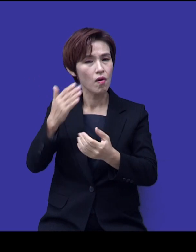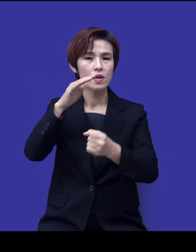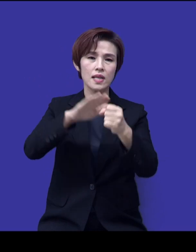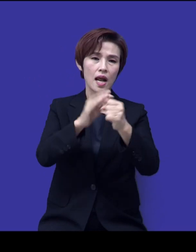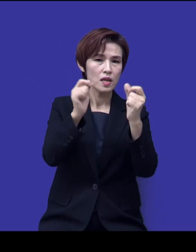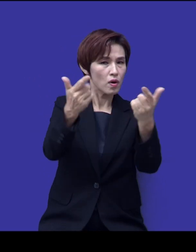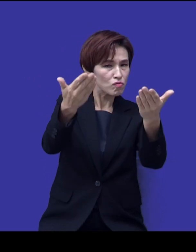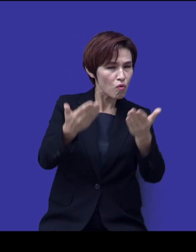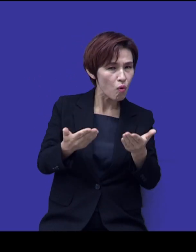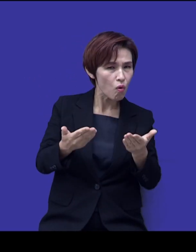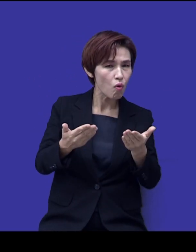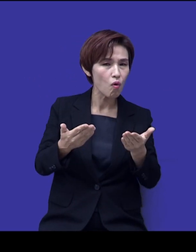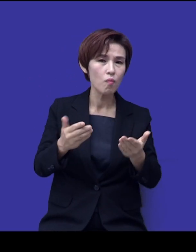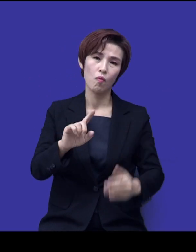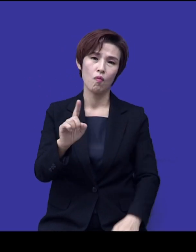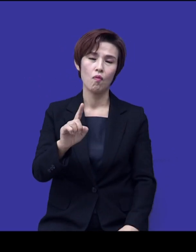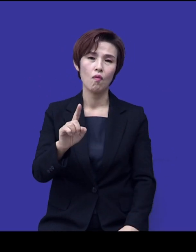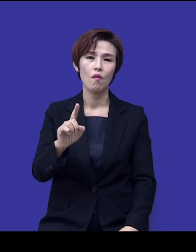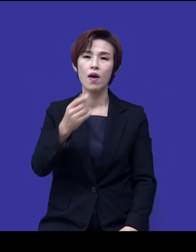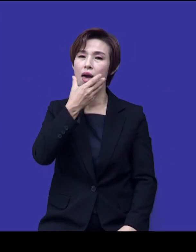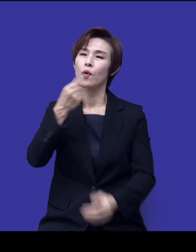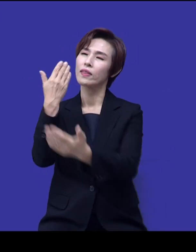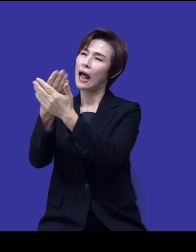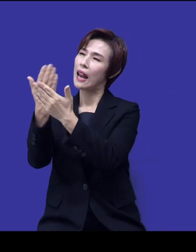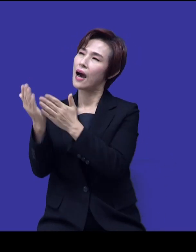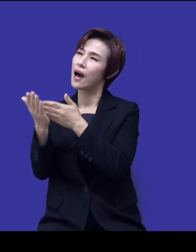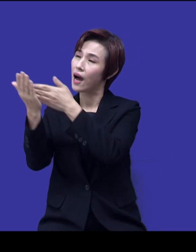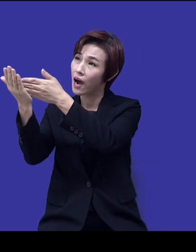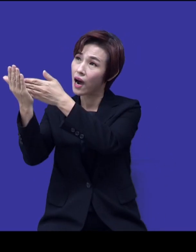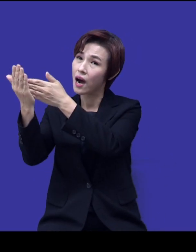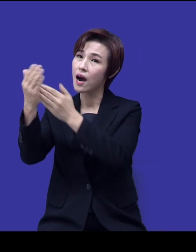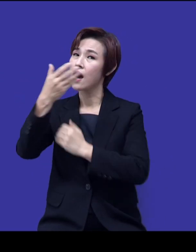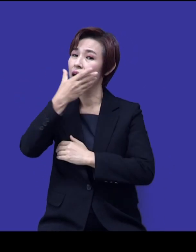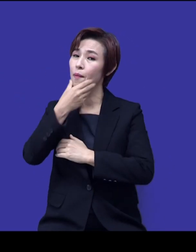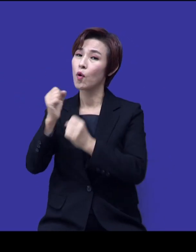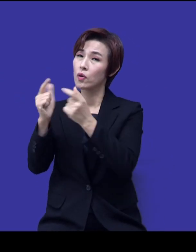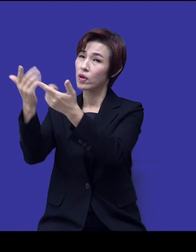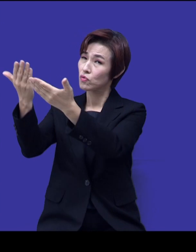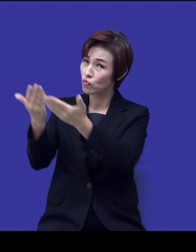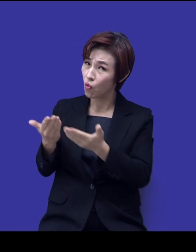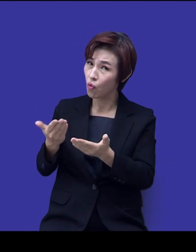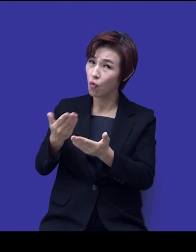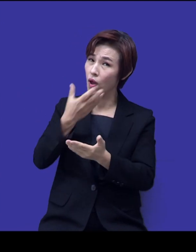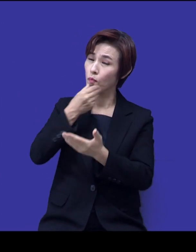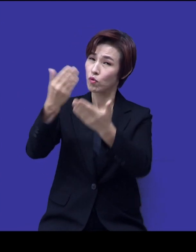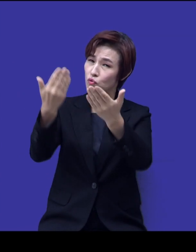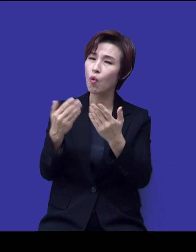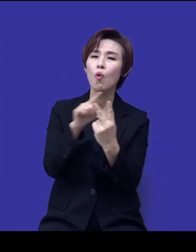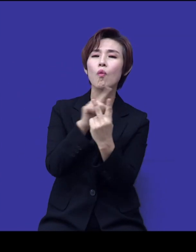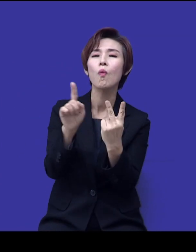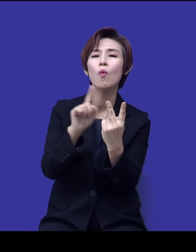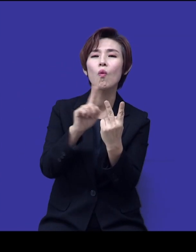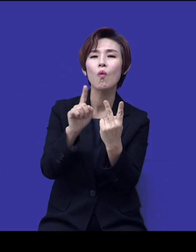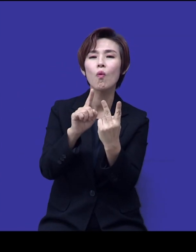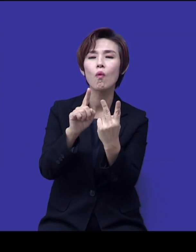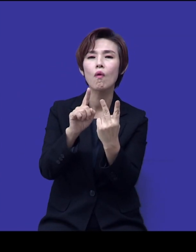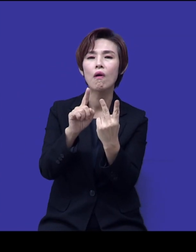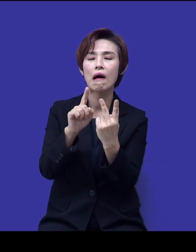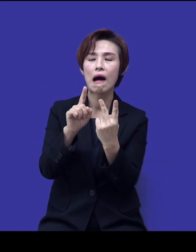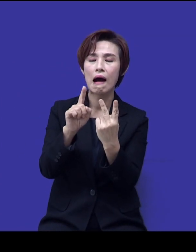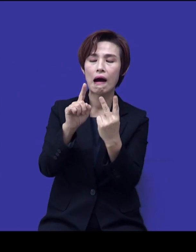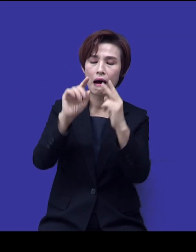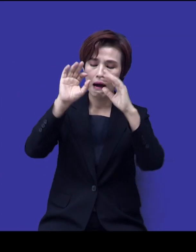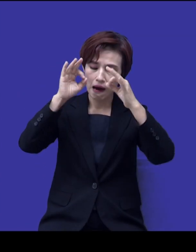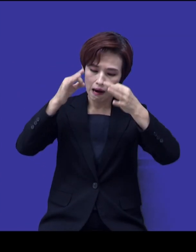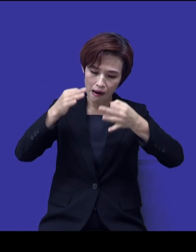하면 행복할 기회를 주실까, 행복을 주실까? 저는 그 말이 아, 저게 나한테 하는 말씀이구나 싶더라고요. 네.